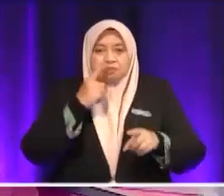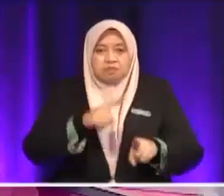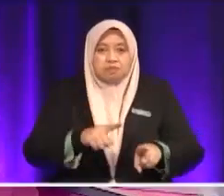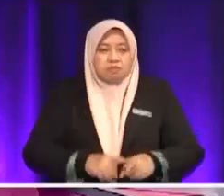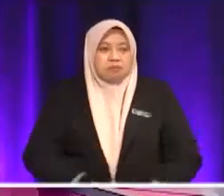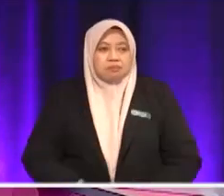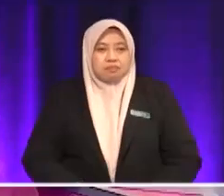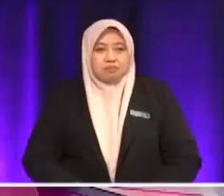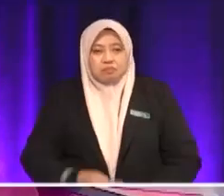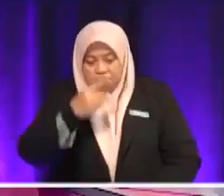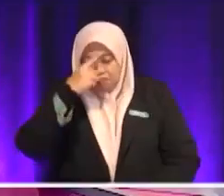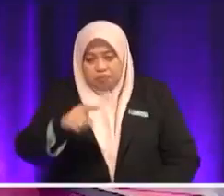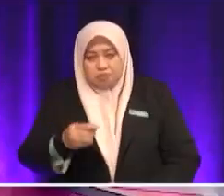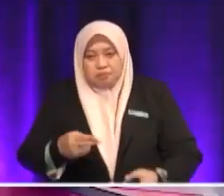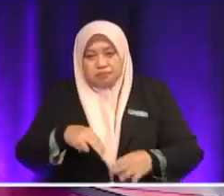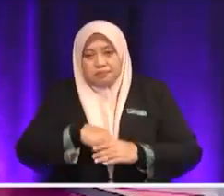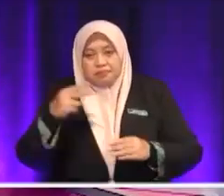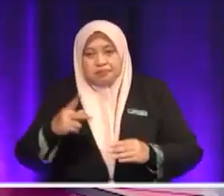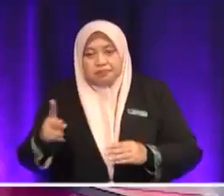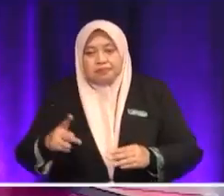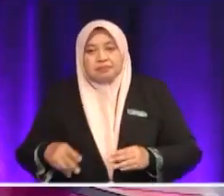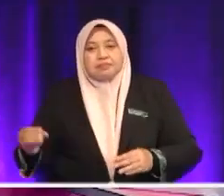untuk kita hasilkan objek